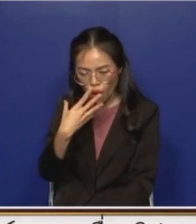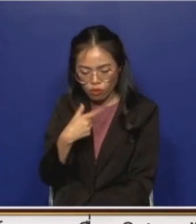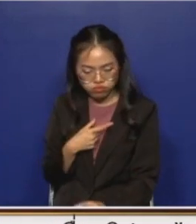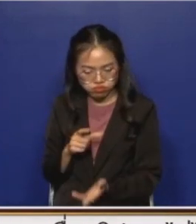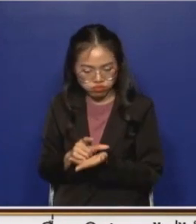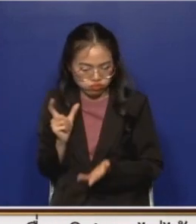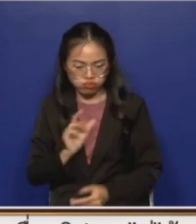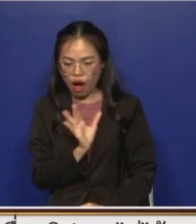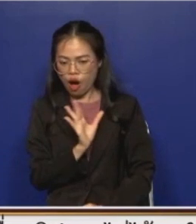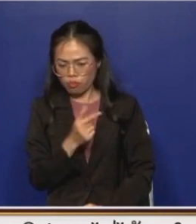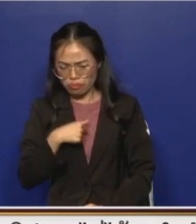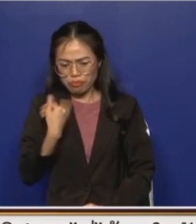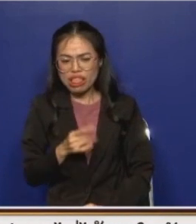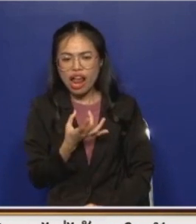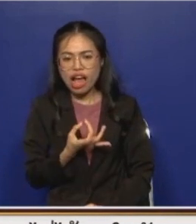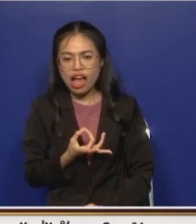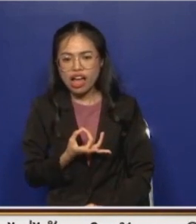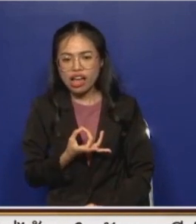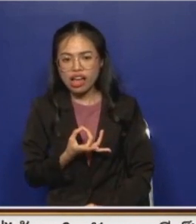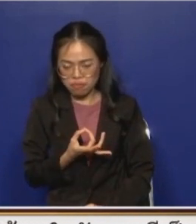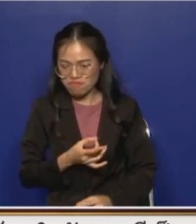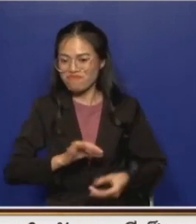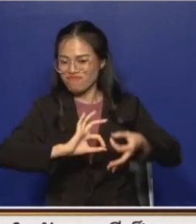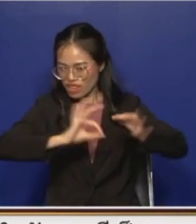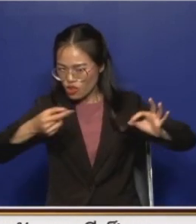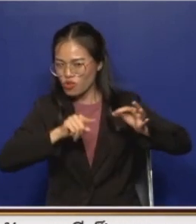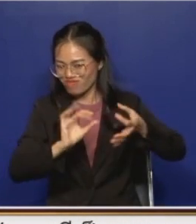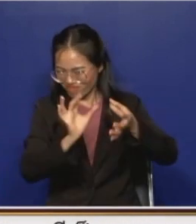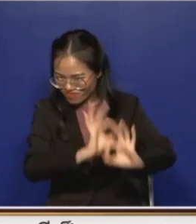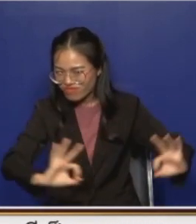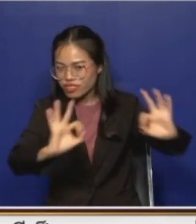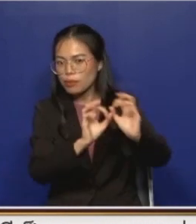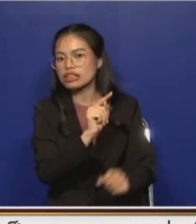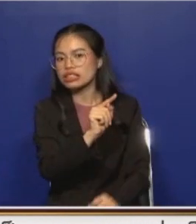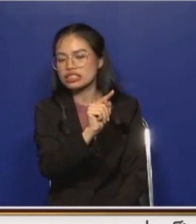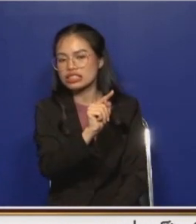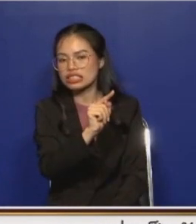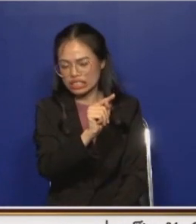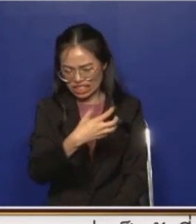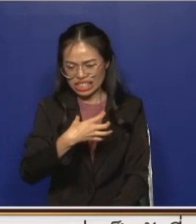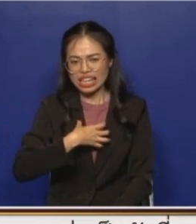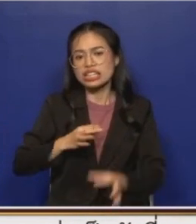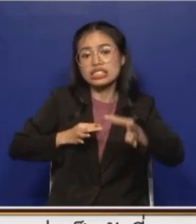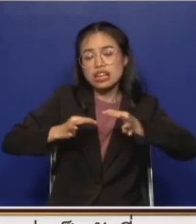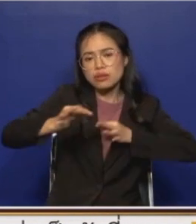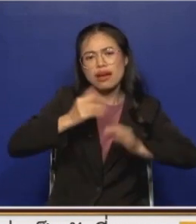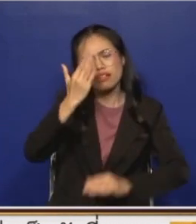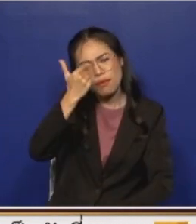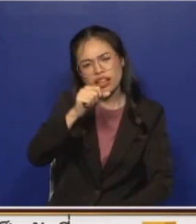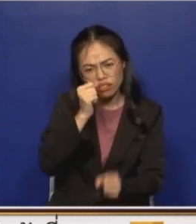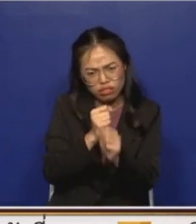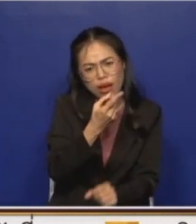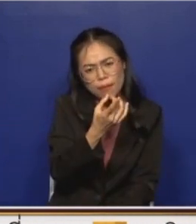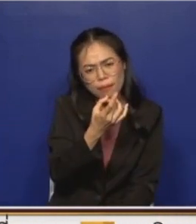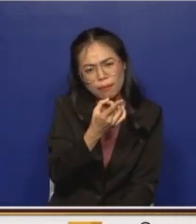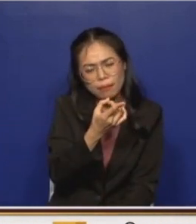อะไรหรืออันนี้คือประโยคสำคัญนะนี่คือที่มาของการอธิบายว่าทำไมต้องทำอย่างนี้นะ